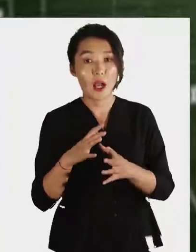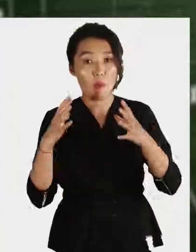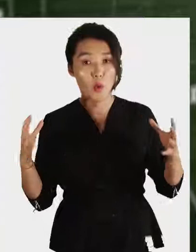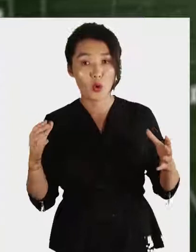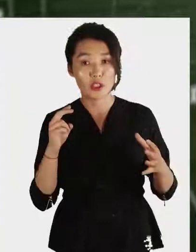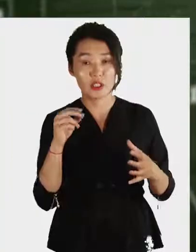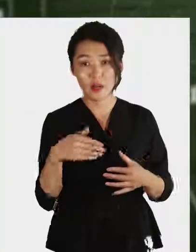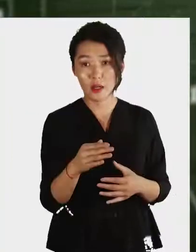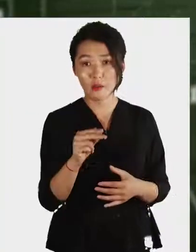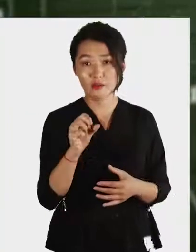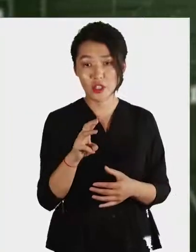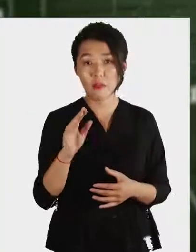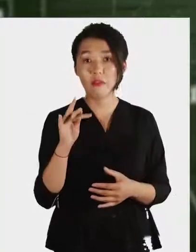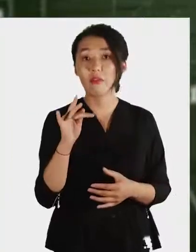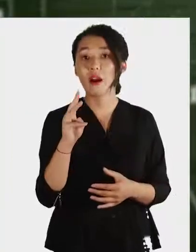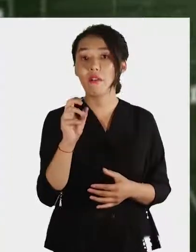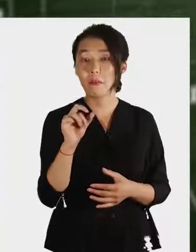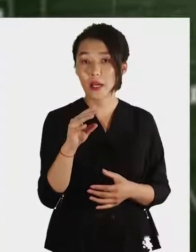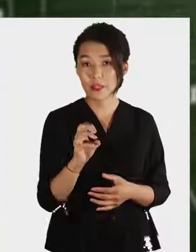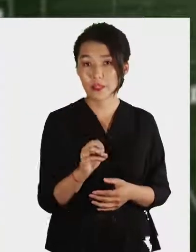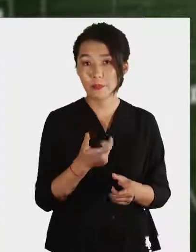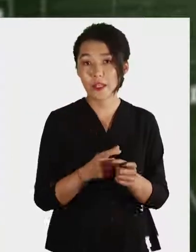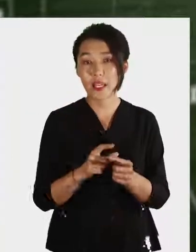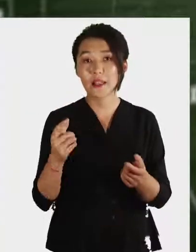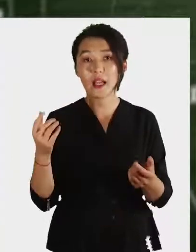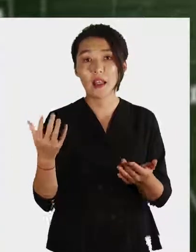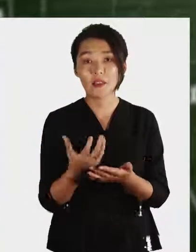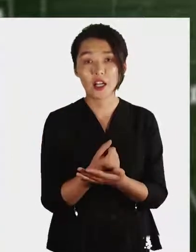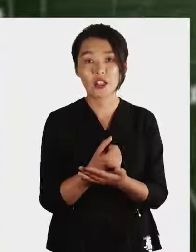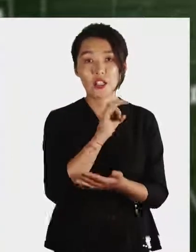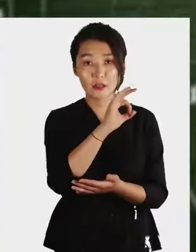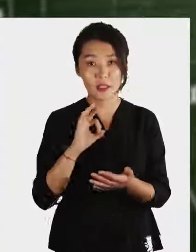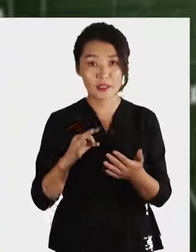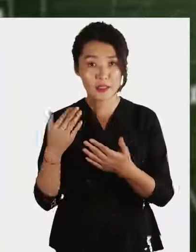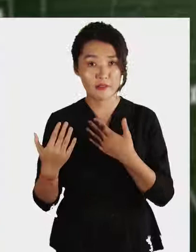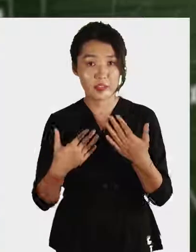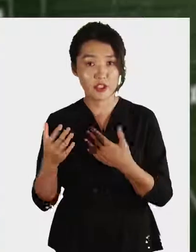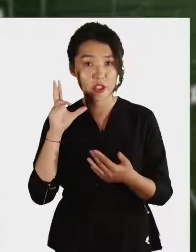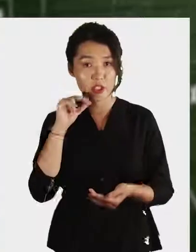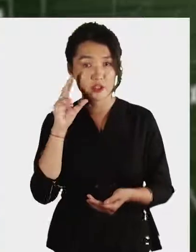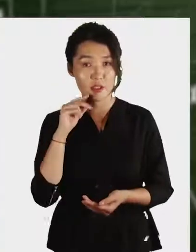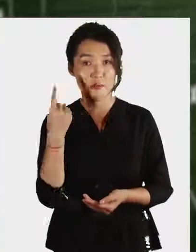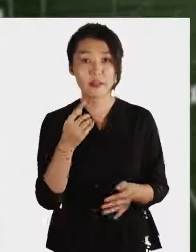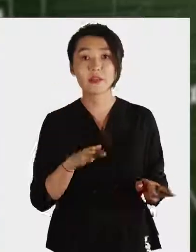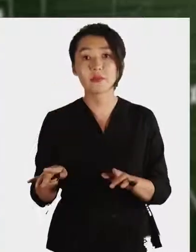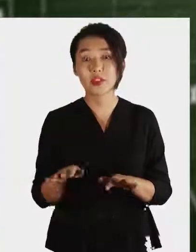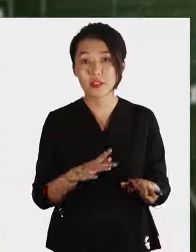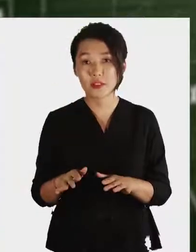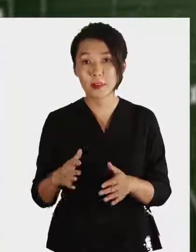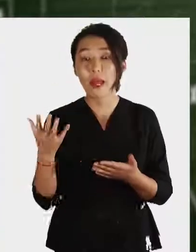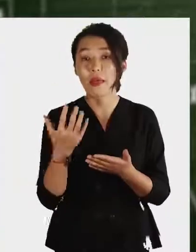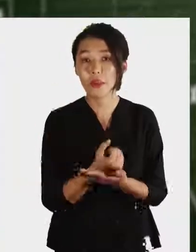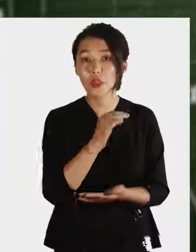Айдар поймал в апреле больше карпов, чем в марте? Это задача на нахождение процентного отношения